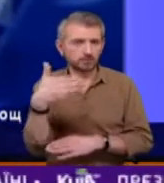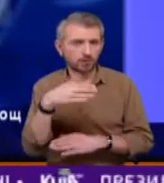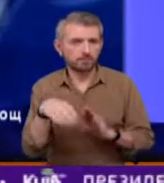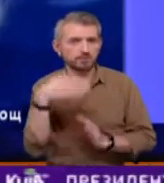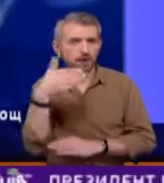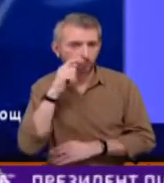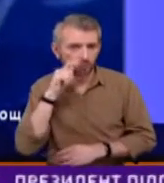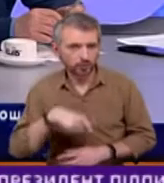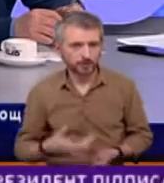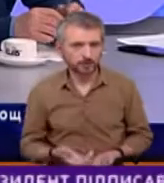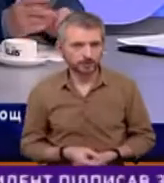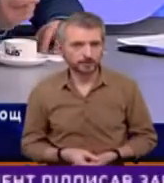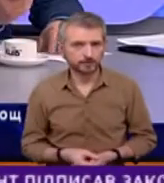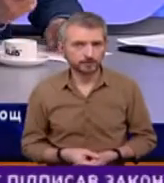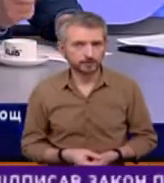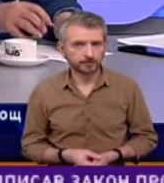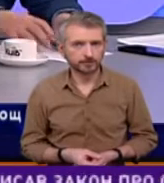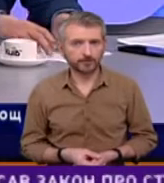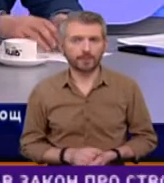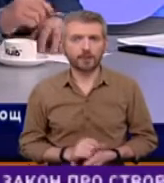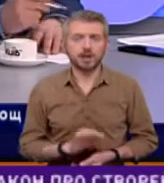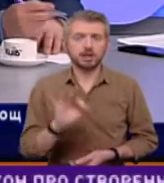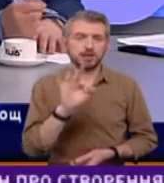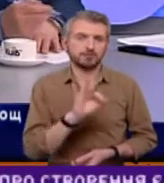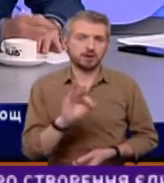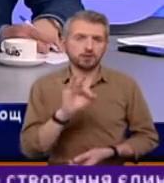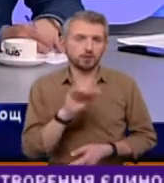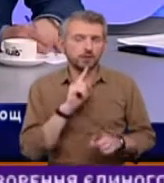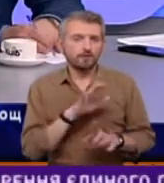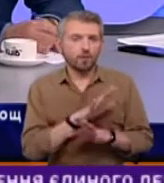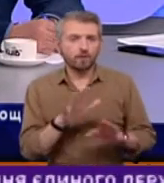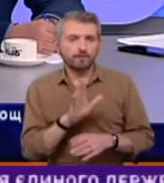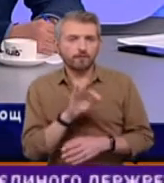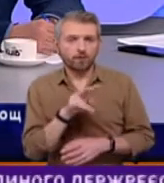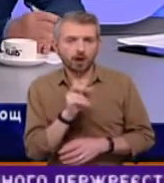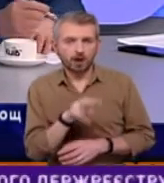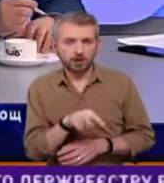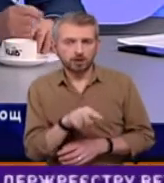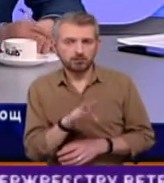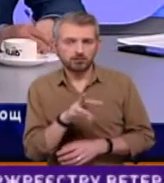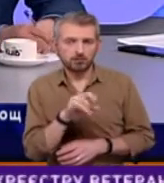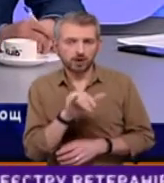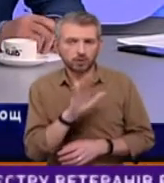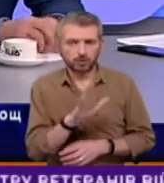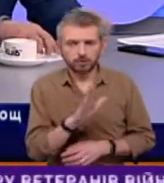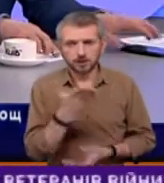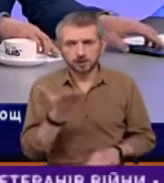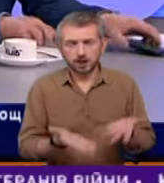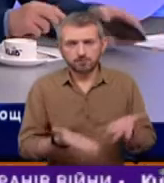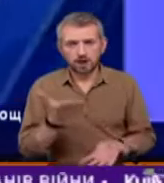прапором України. Туди. З приводу, ну, вокала Марув, ну,